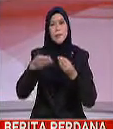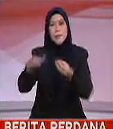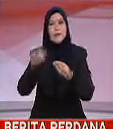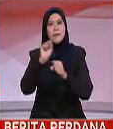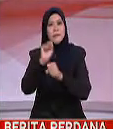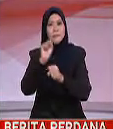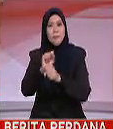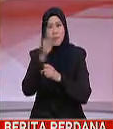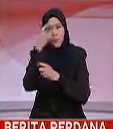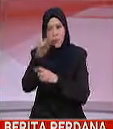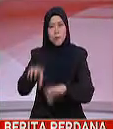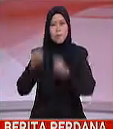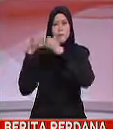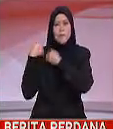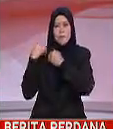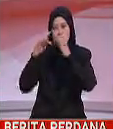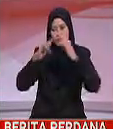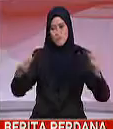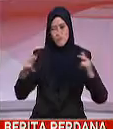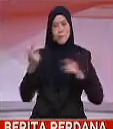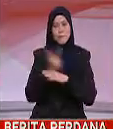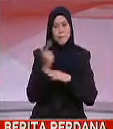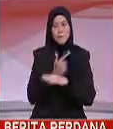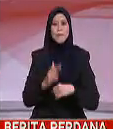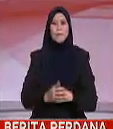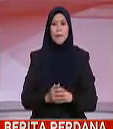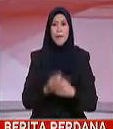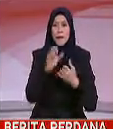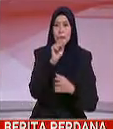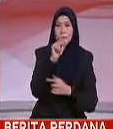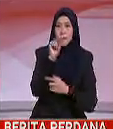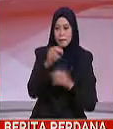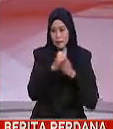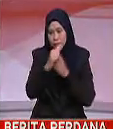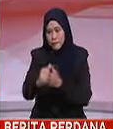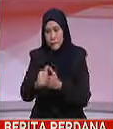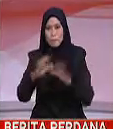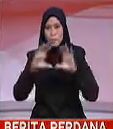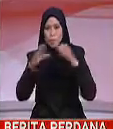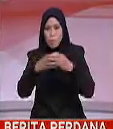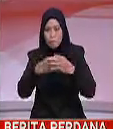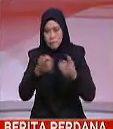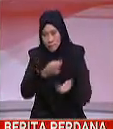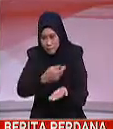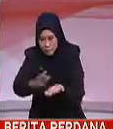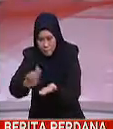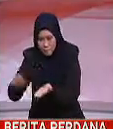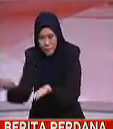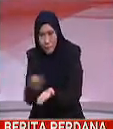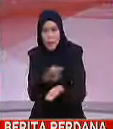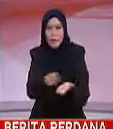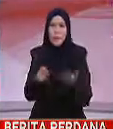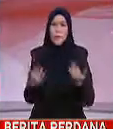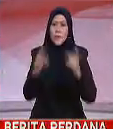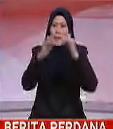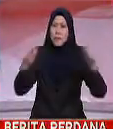tugas mengendalikan kem latihan tersebut. Shakirin yang kini membimbing skuad pingpong para negara turut percaya kem seperti